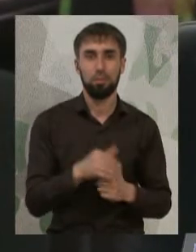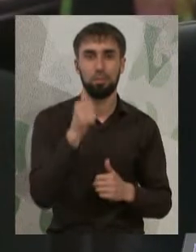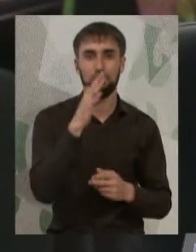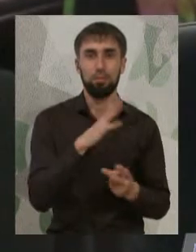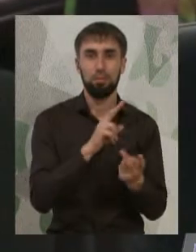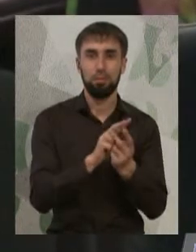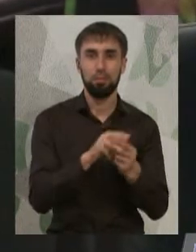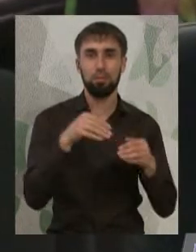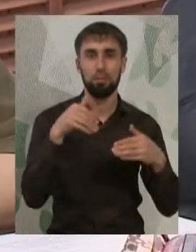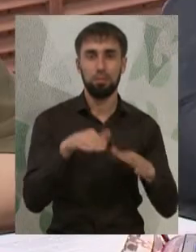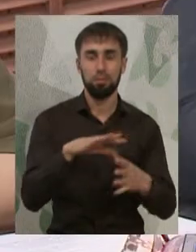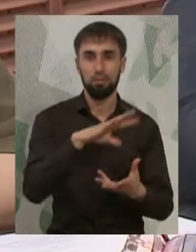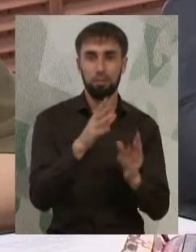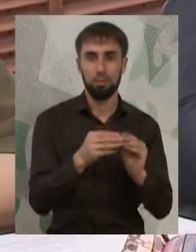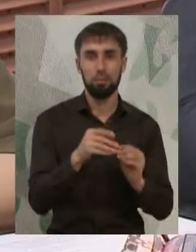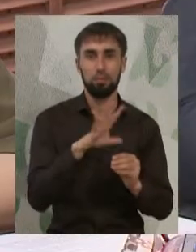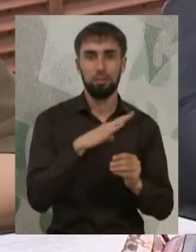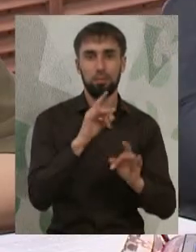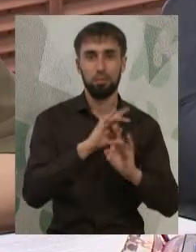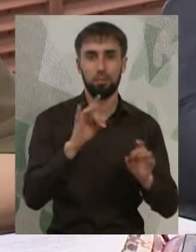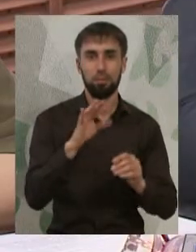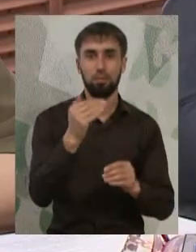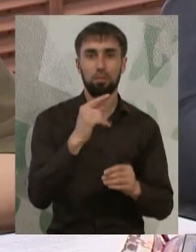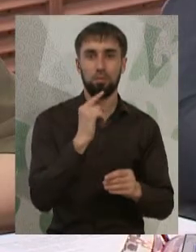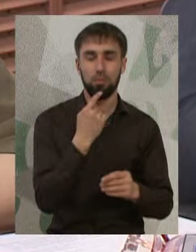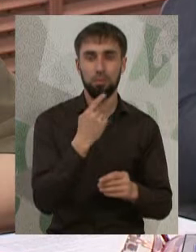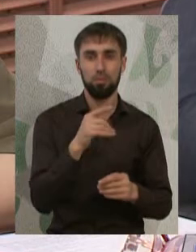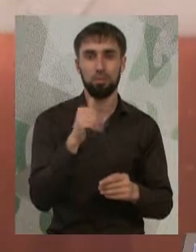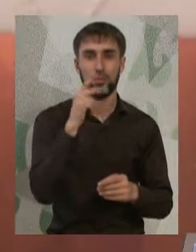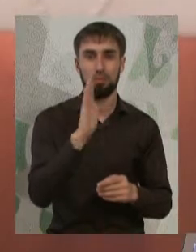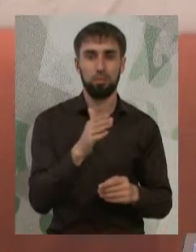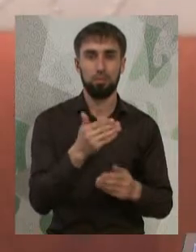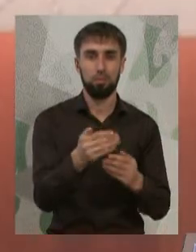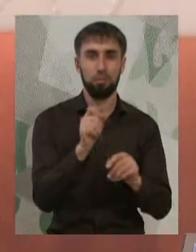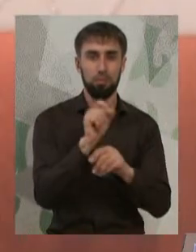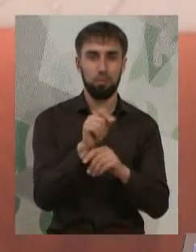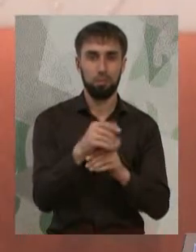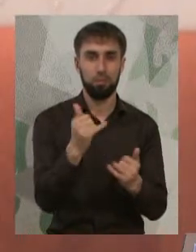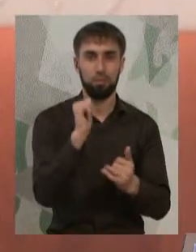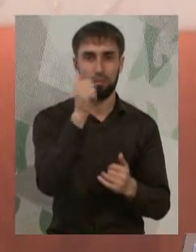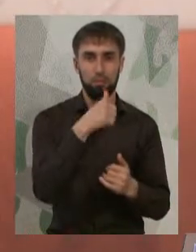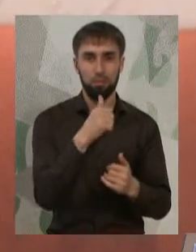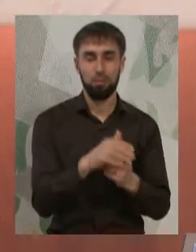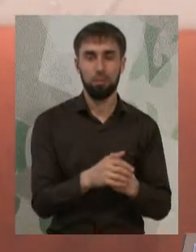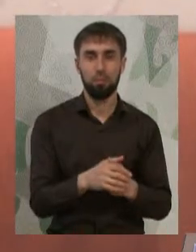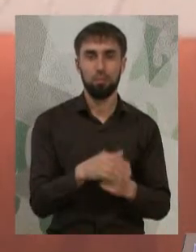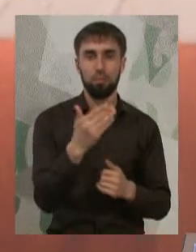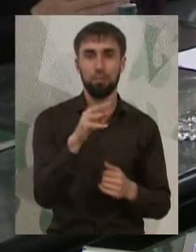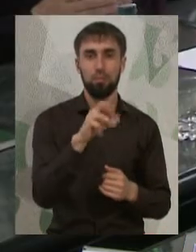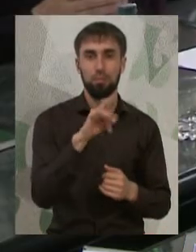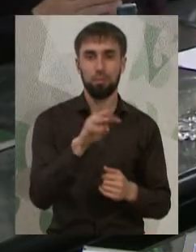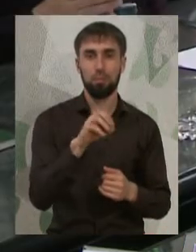подведении итогов работы были озвучены некоторые трудности в выполнении предстоящих задач на текущий год, о которых осведомлена и Мариам